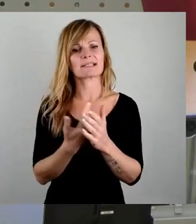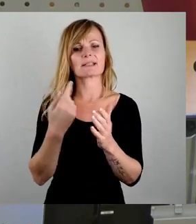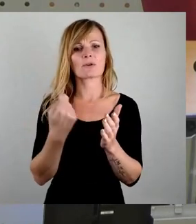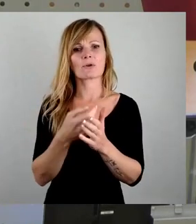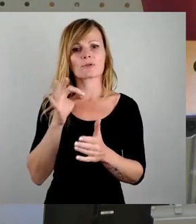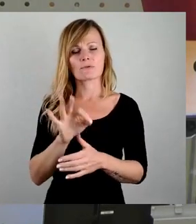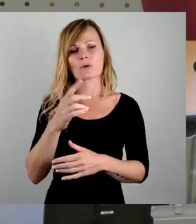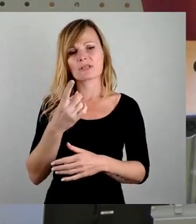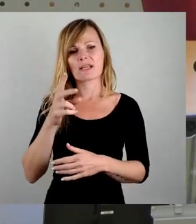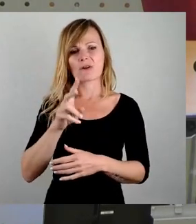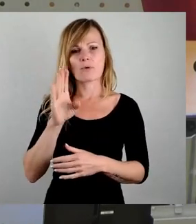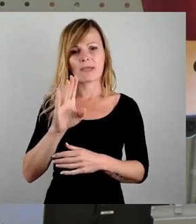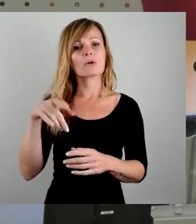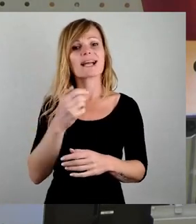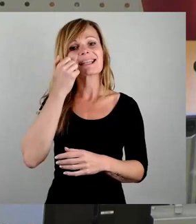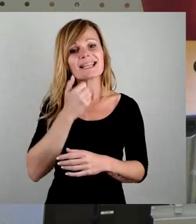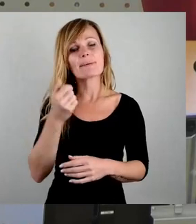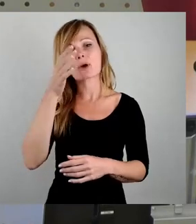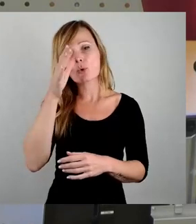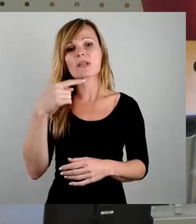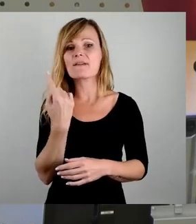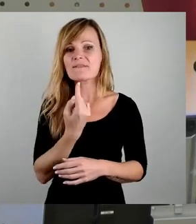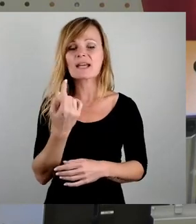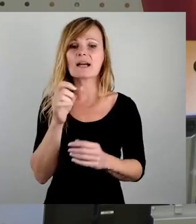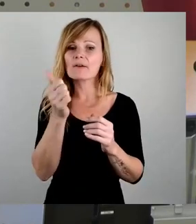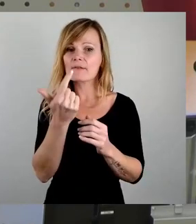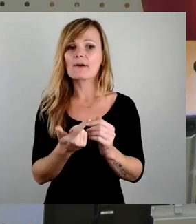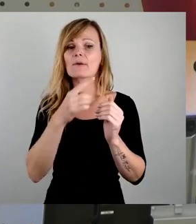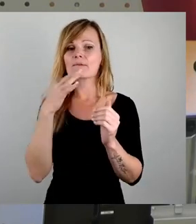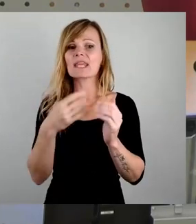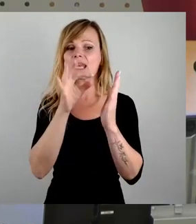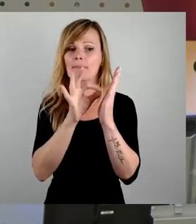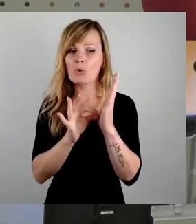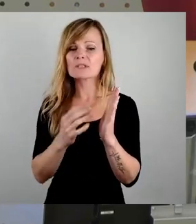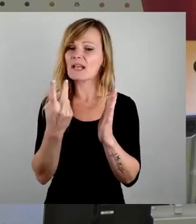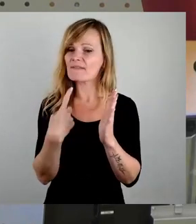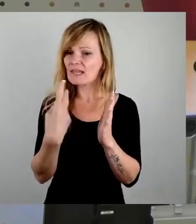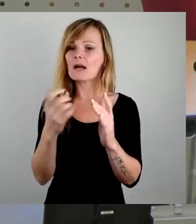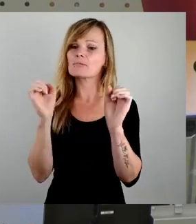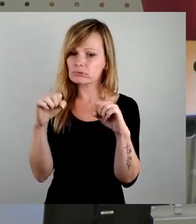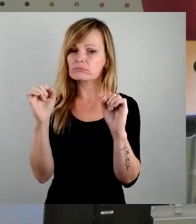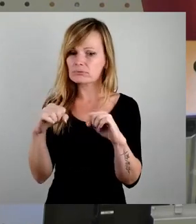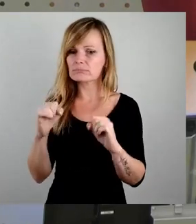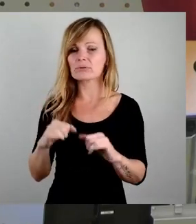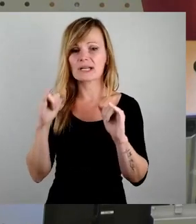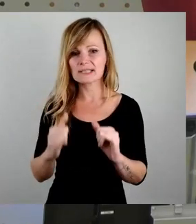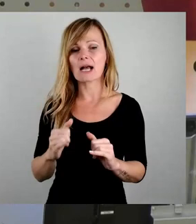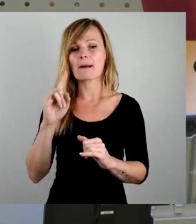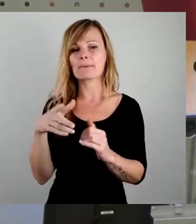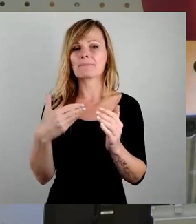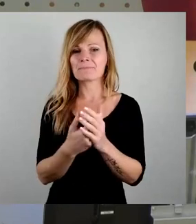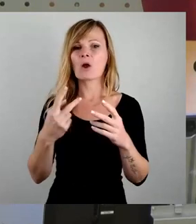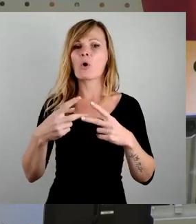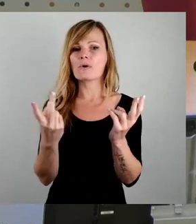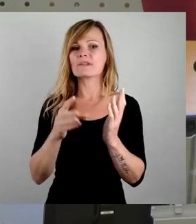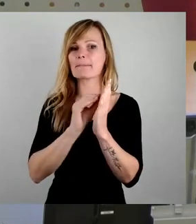Und dann, liebe Grüne, wir stimmen ja in vielen Punkten da immer überein. Muss ich aber noch mal was zu der Geschichte mit dem offenen Brief sagen. Also oder